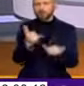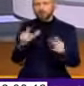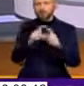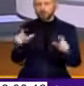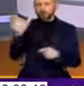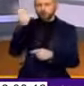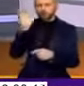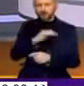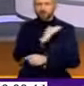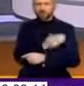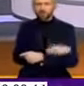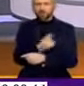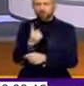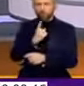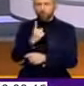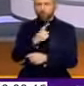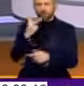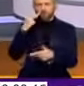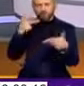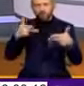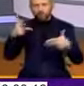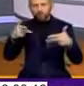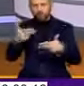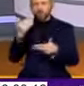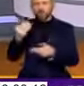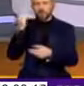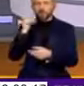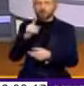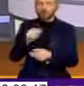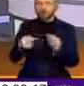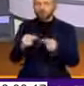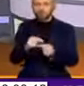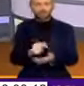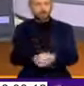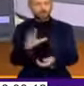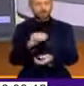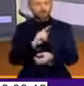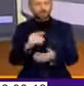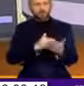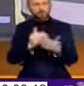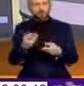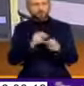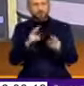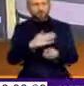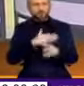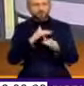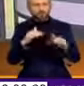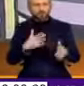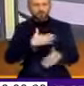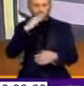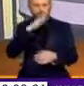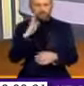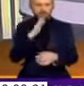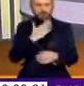закладів освіти фізичною охороною та відеоспостереженням. Ваша думка, за чи проти? Все, що підвищить безпеку наших дітей, наших